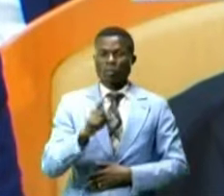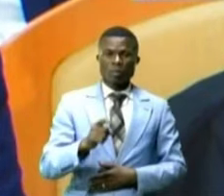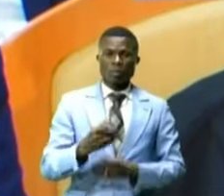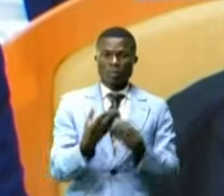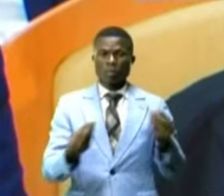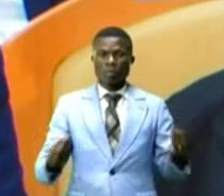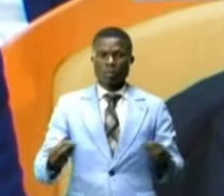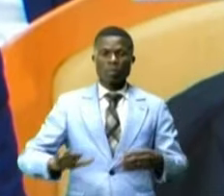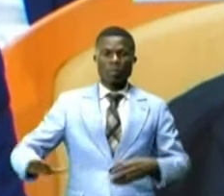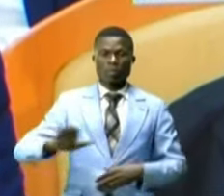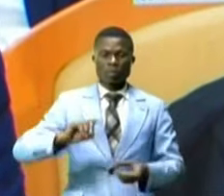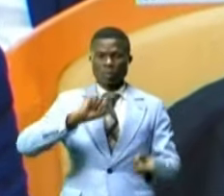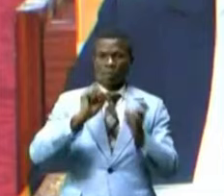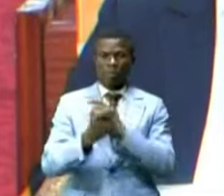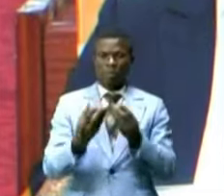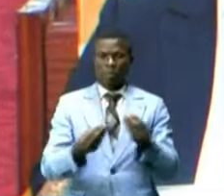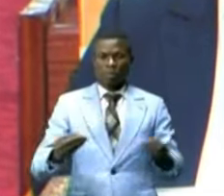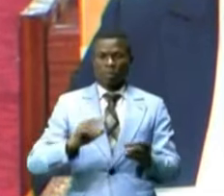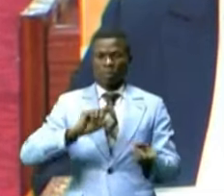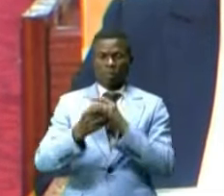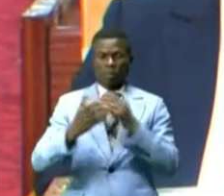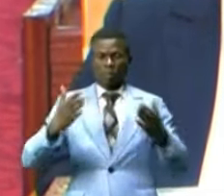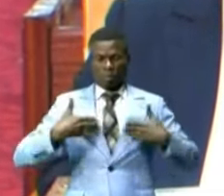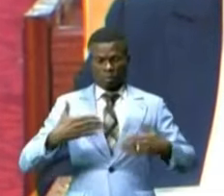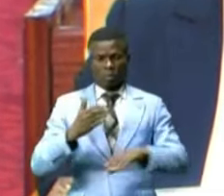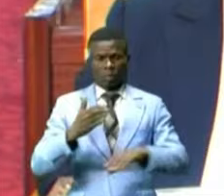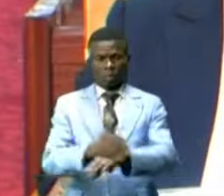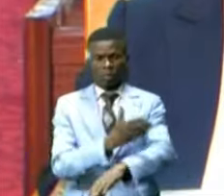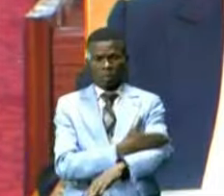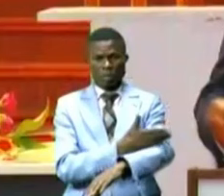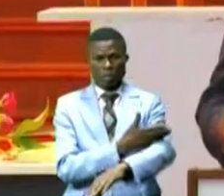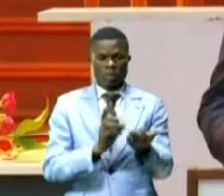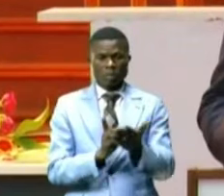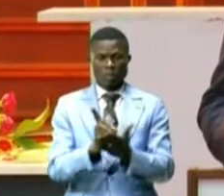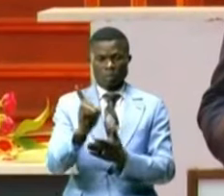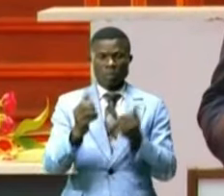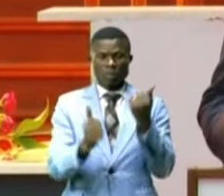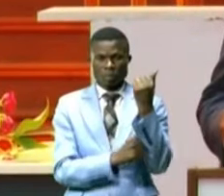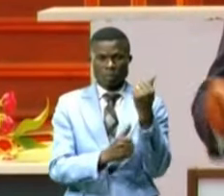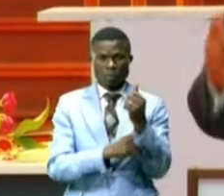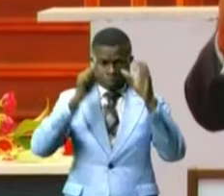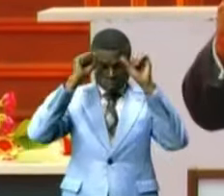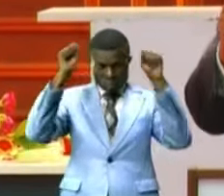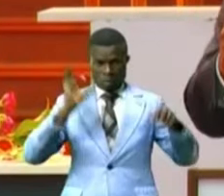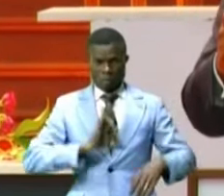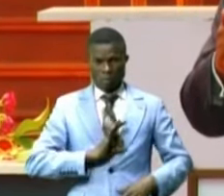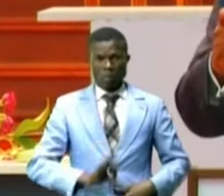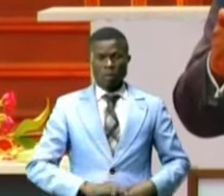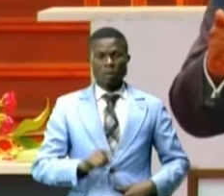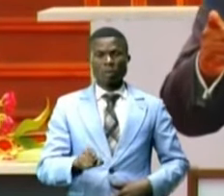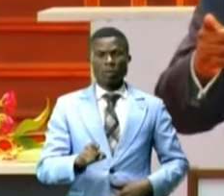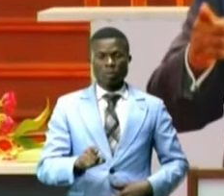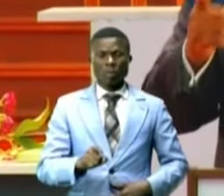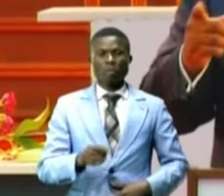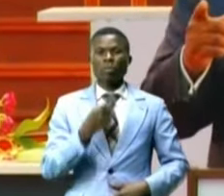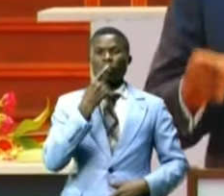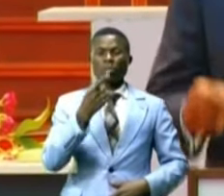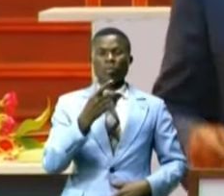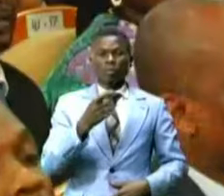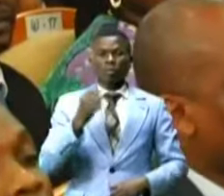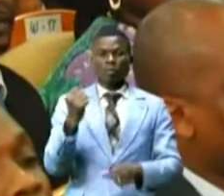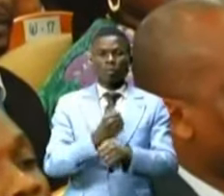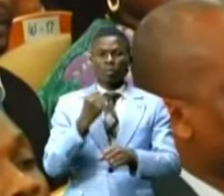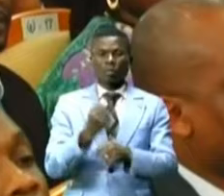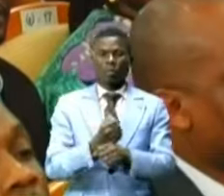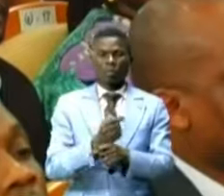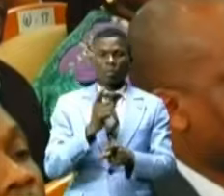solution au changement climatique. Évoquant les avancées en termes de droits de l'homme, le président Félix-Antoine Tshisekedi a noté